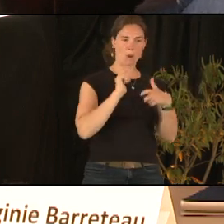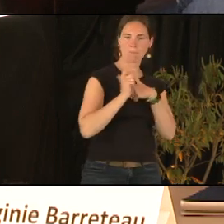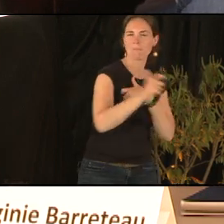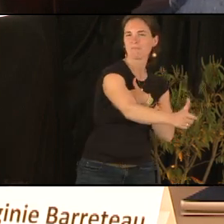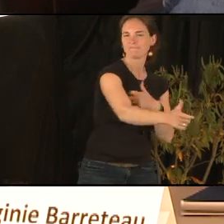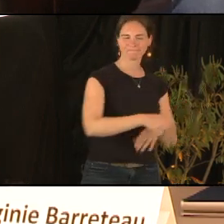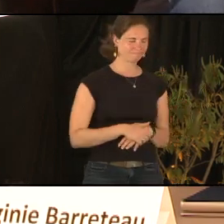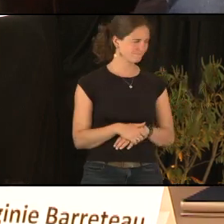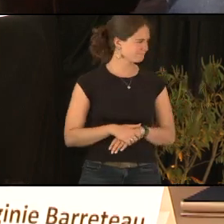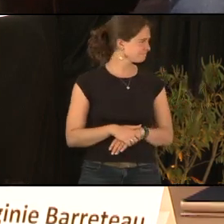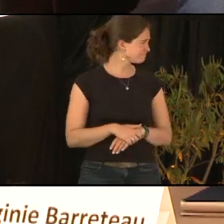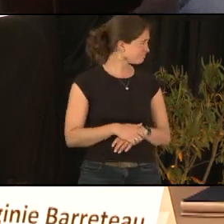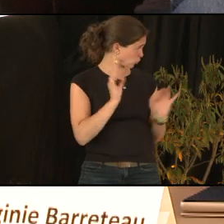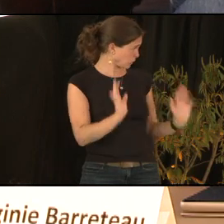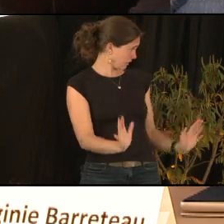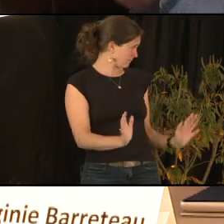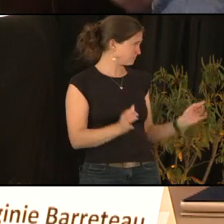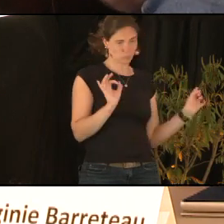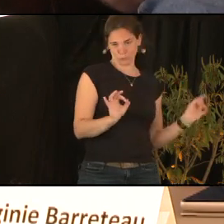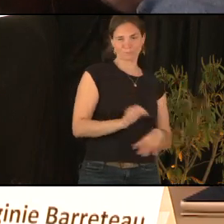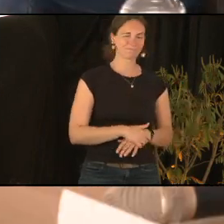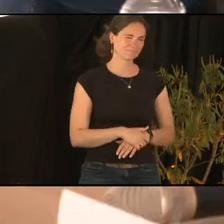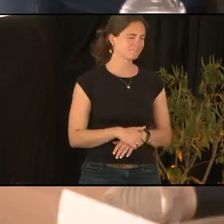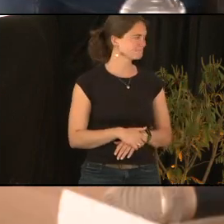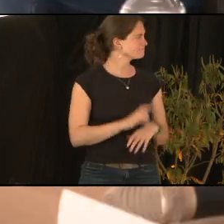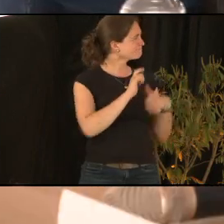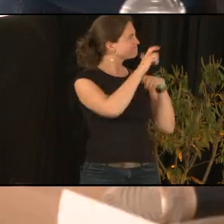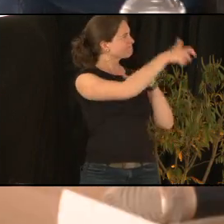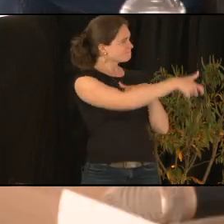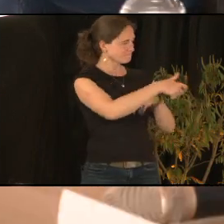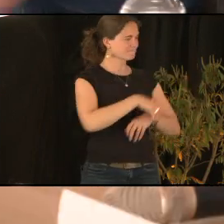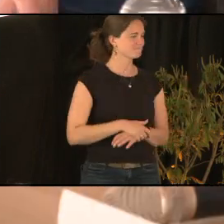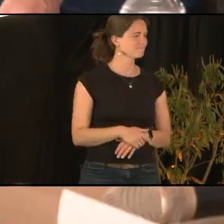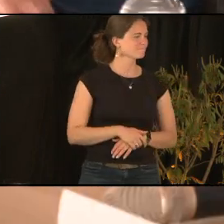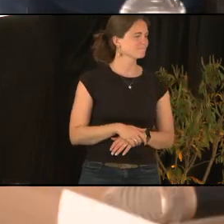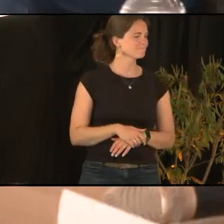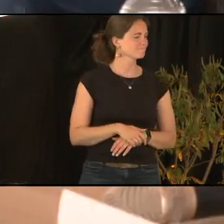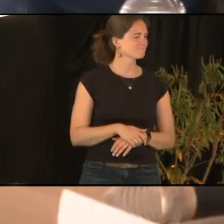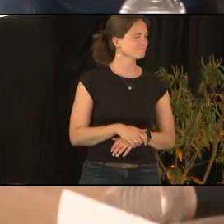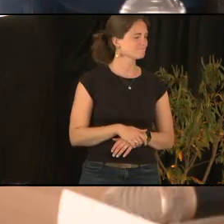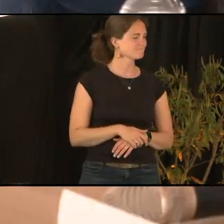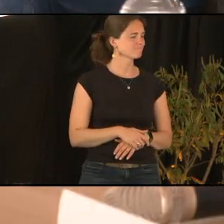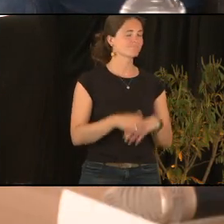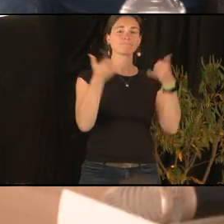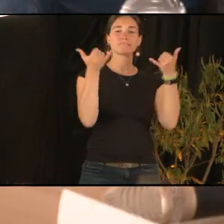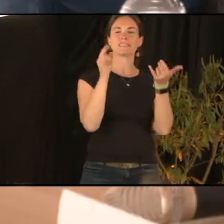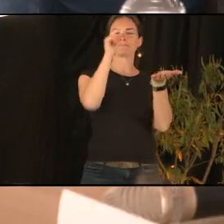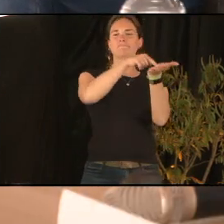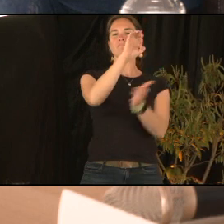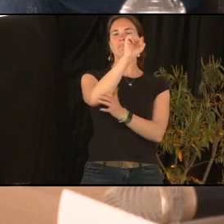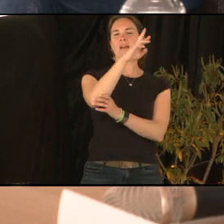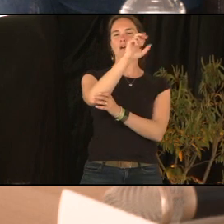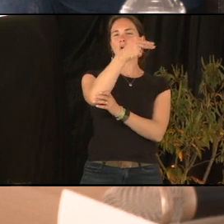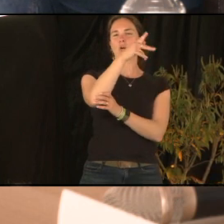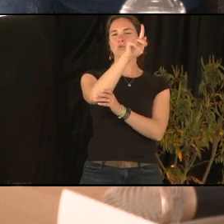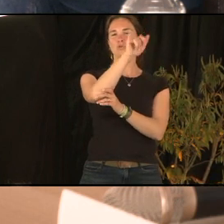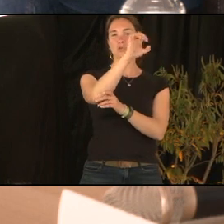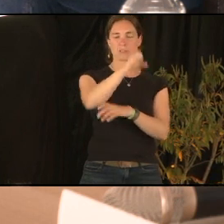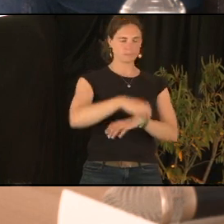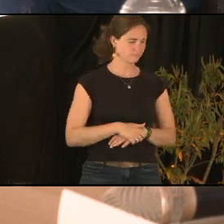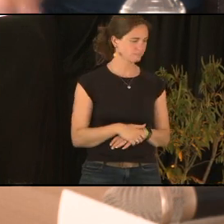implique. C'est à peu près ça. Jérémy Brugidou, ici la Béringie,